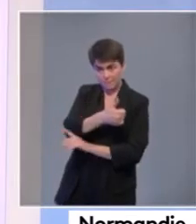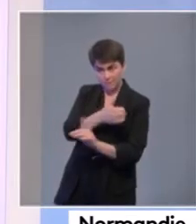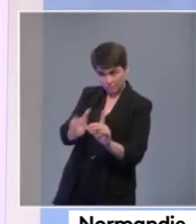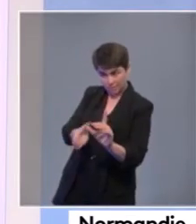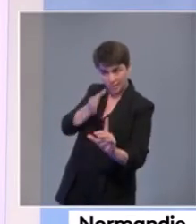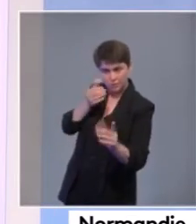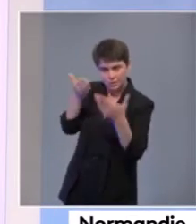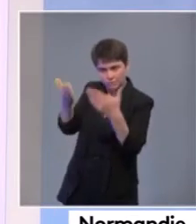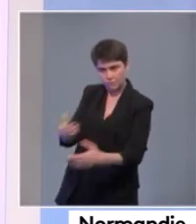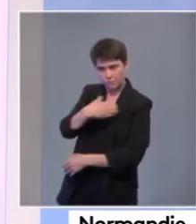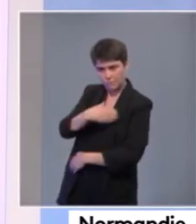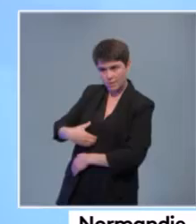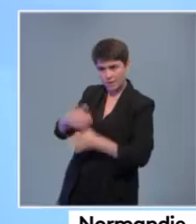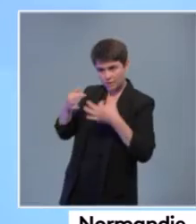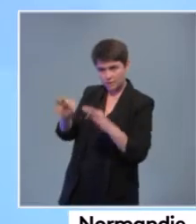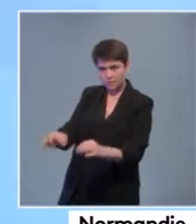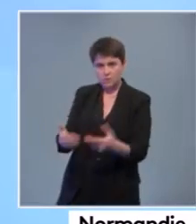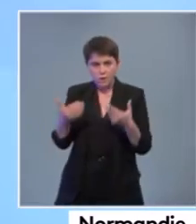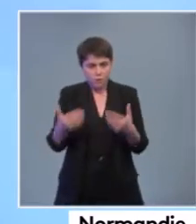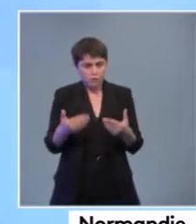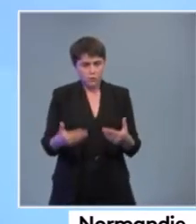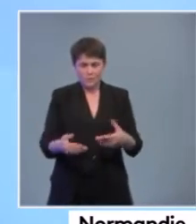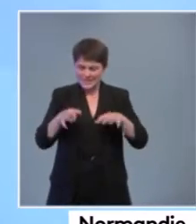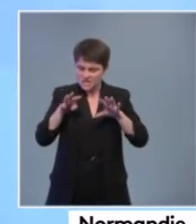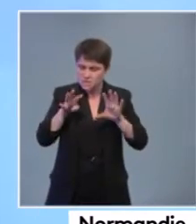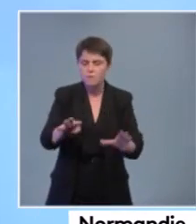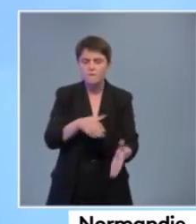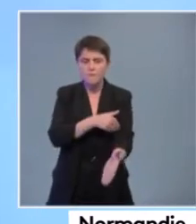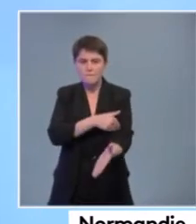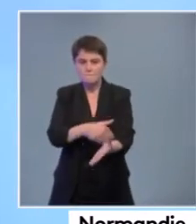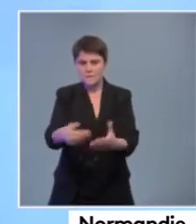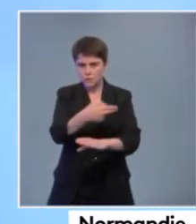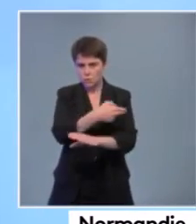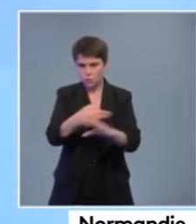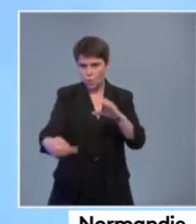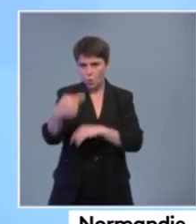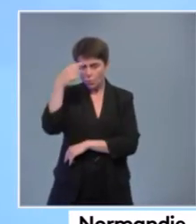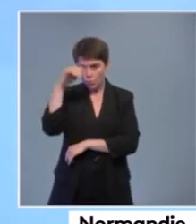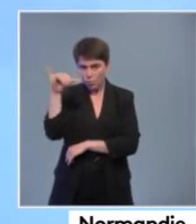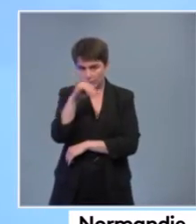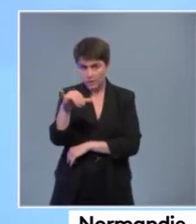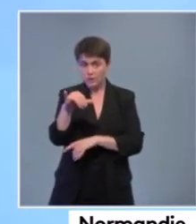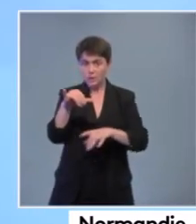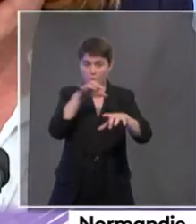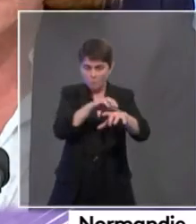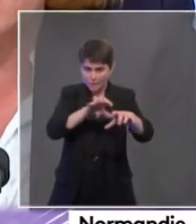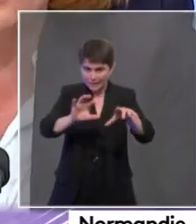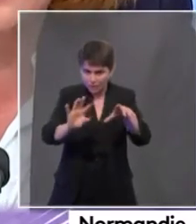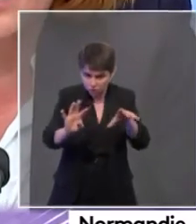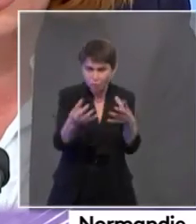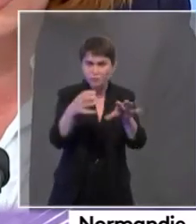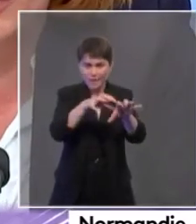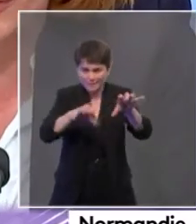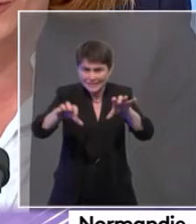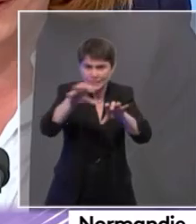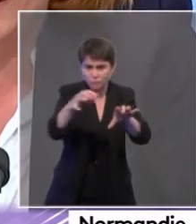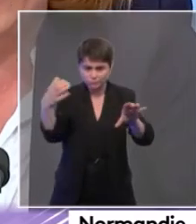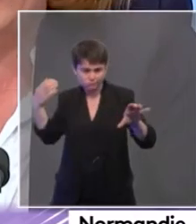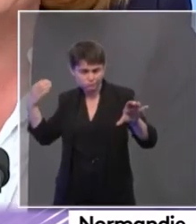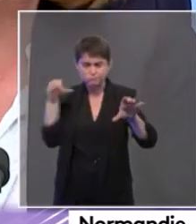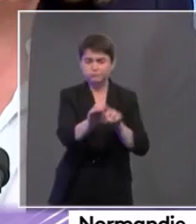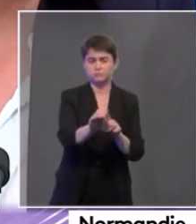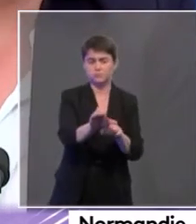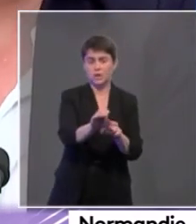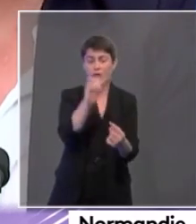Aujourd'hui, c'est plus de 9 millions d'euros qui a été donné pour la circonscription, d'accord ? Pour la santé, dans le cadre du plan de